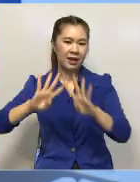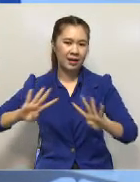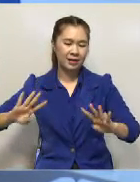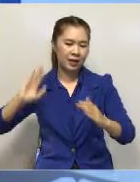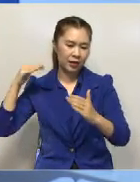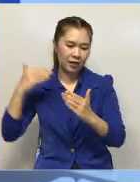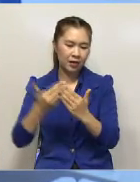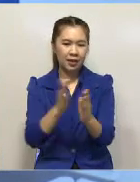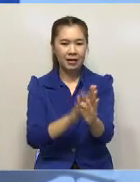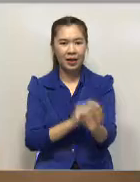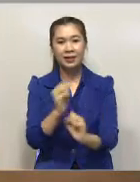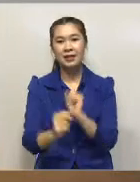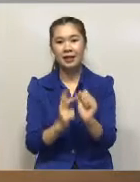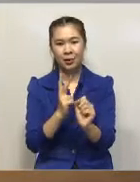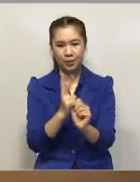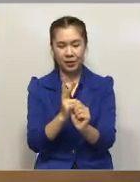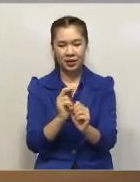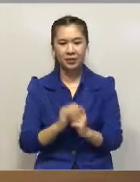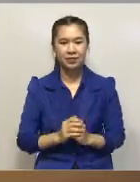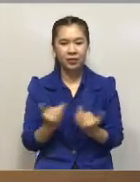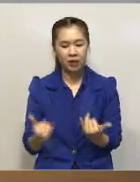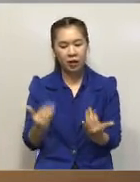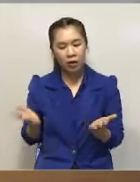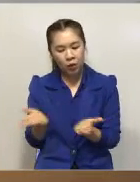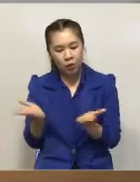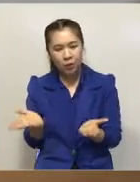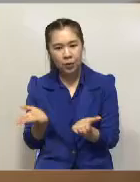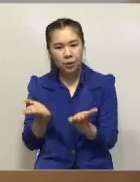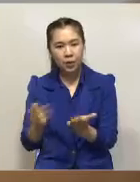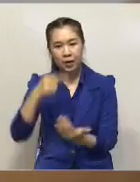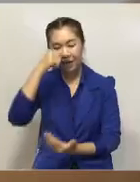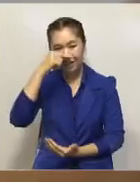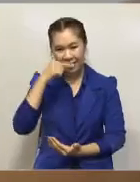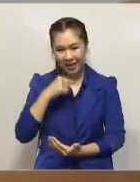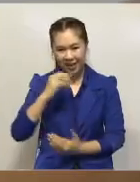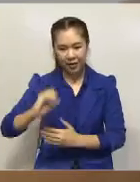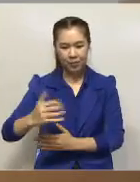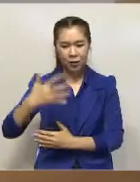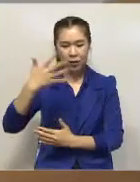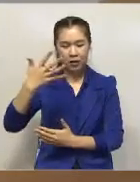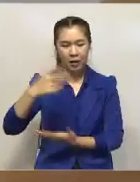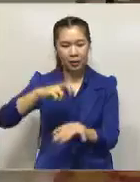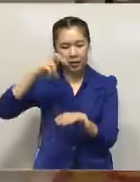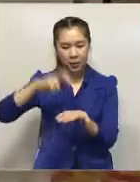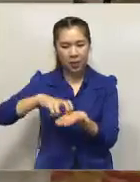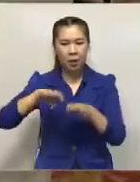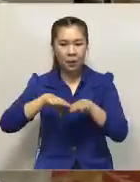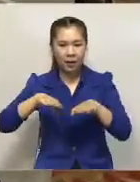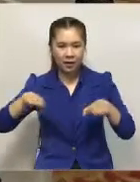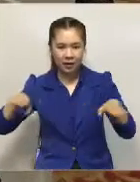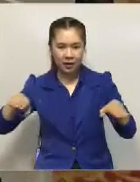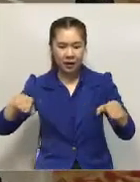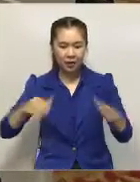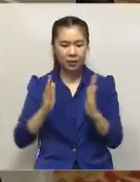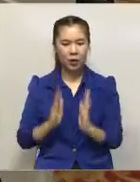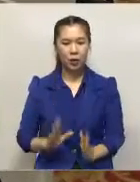เป็นปีที่3ซึ่งที่ผ่านมาสามารถส่งเสริมผลักดันให้บริษัทซอฟต์แวร์ไทยได้รับการรับรองมาตรฐานแล้วถึง